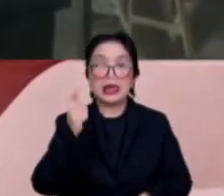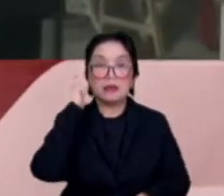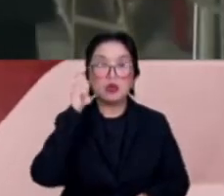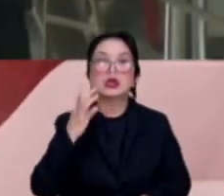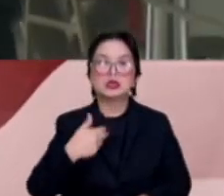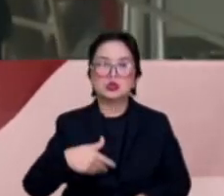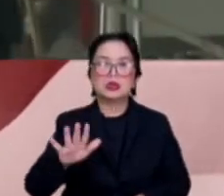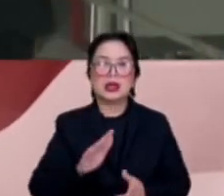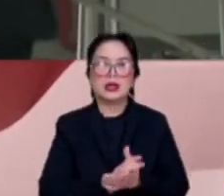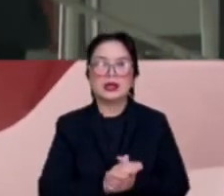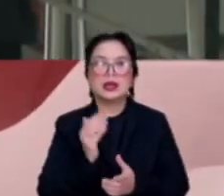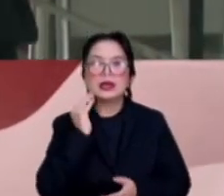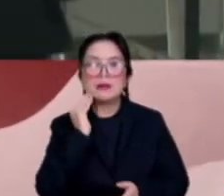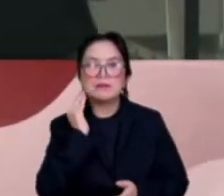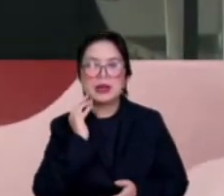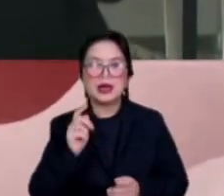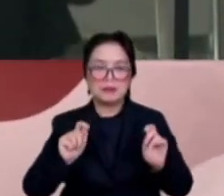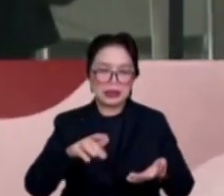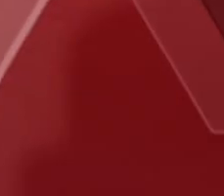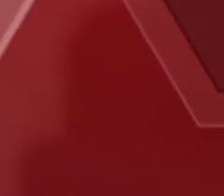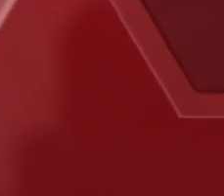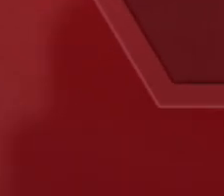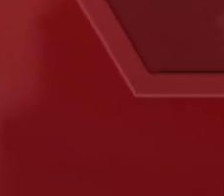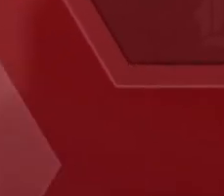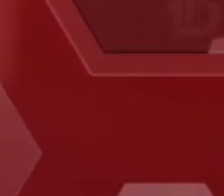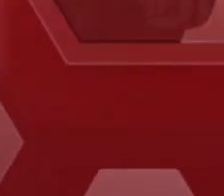yang dengan mudah menggunakan aplikasi Google